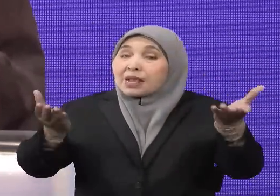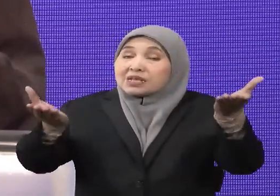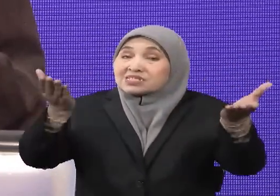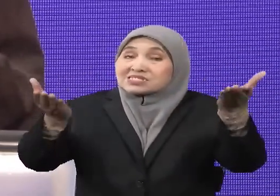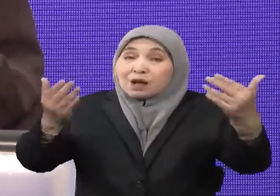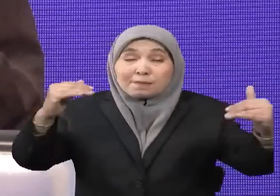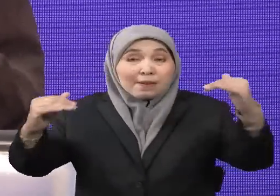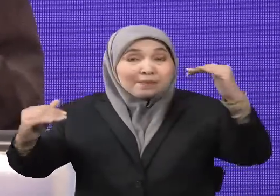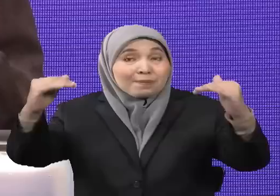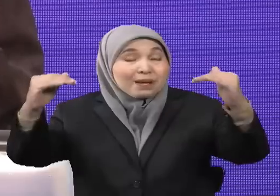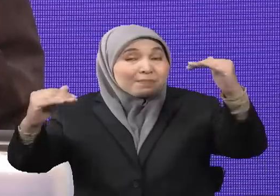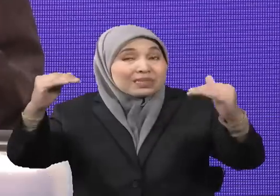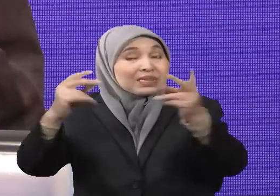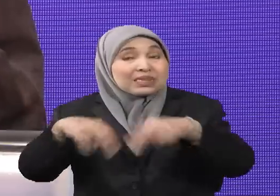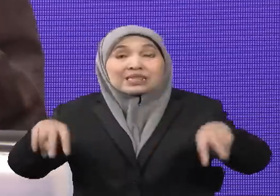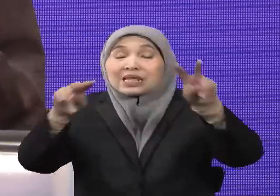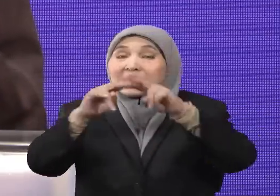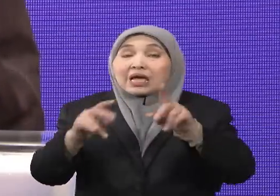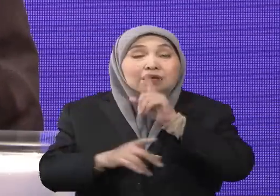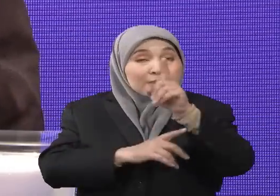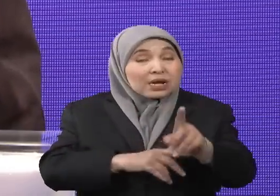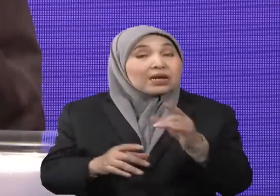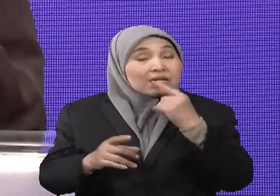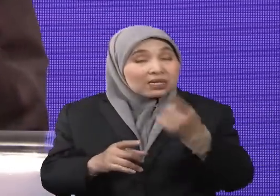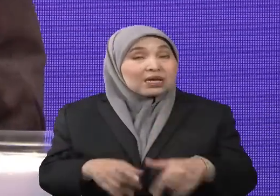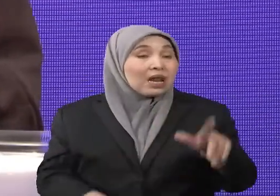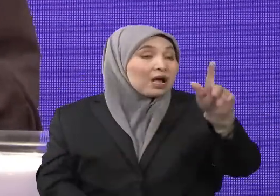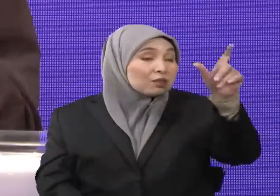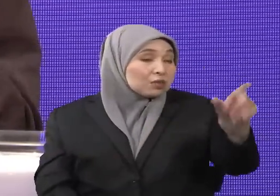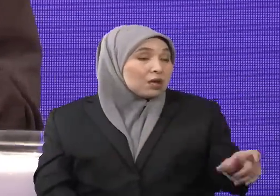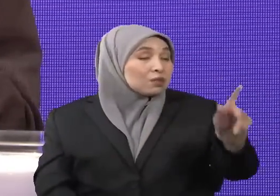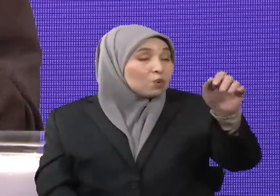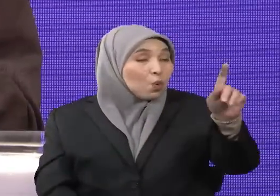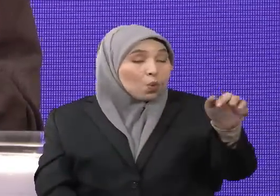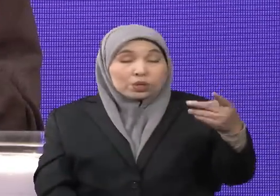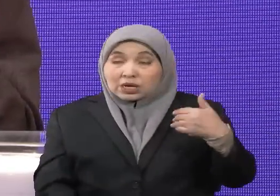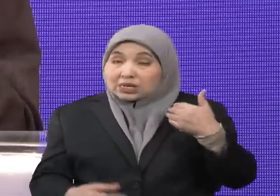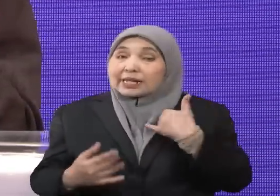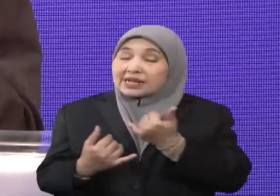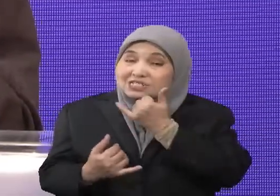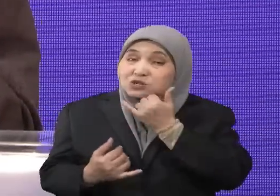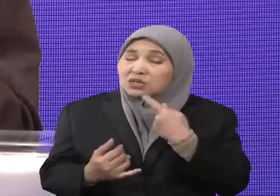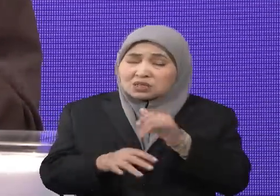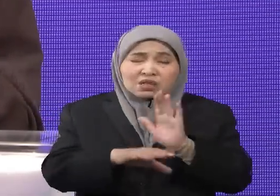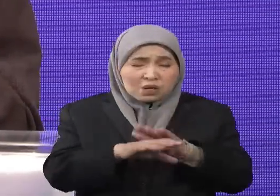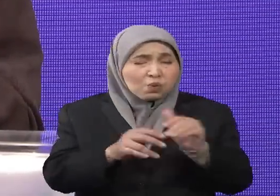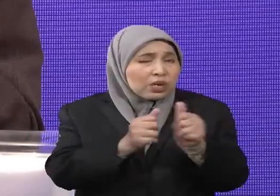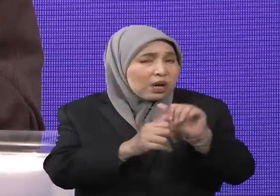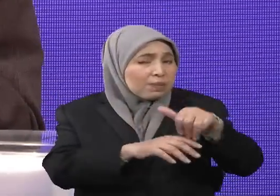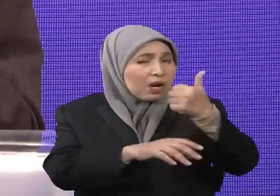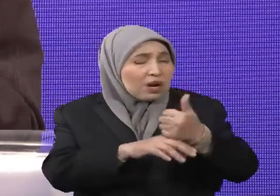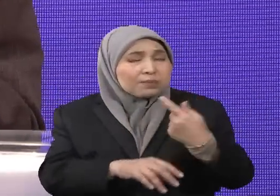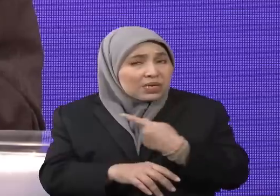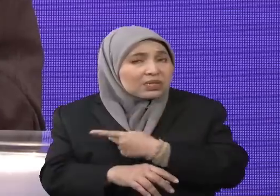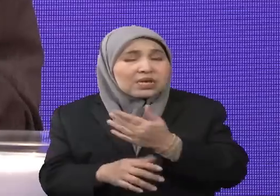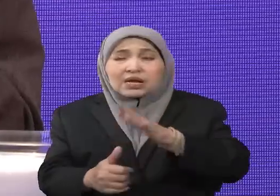dengan nilai kebenaran Katakanlah tokoh yang kita teliti itu dia ada kesilapan kita tegur dengan beradab dan kita